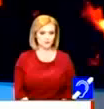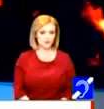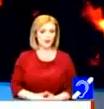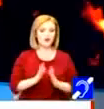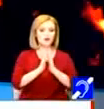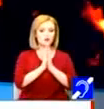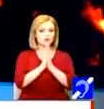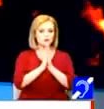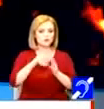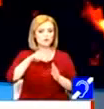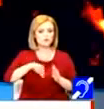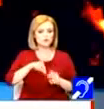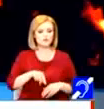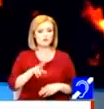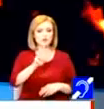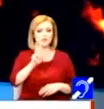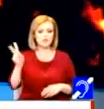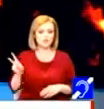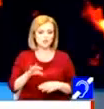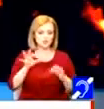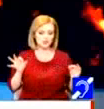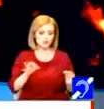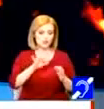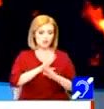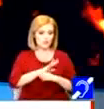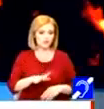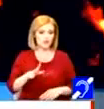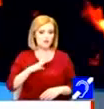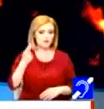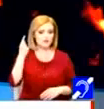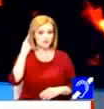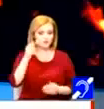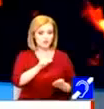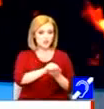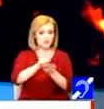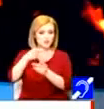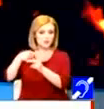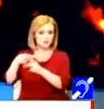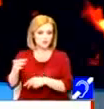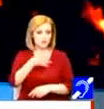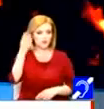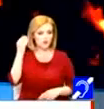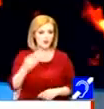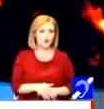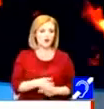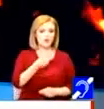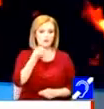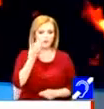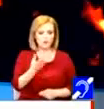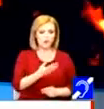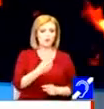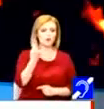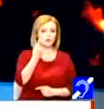Rugăciuni pentru sufletul celor care nu mor niciodată au răsunat și astăzi în cimitirele din Republica Moldova cu flori, lumânări, pomeni și gânduri bune.